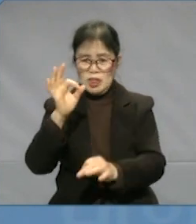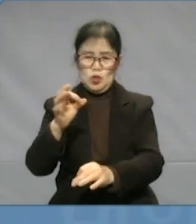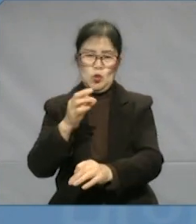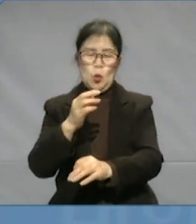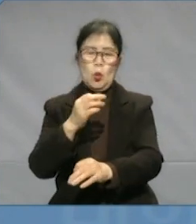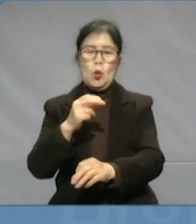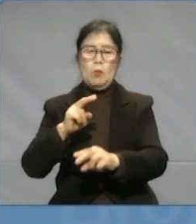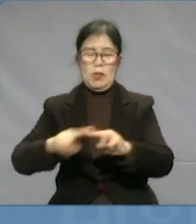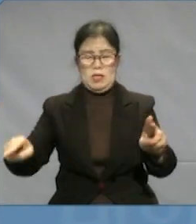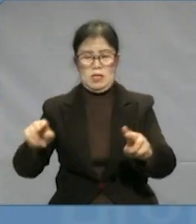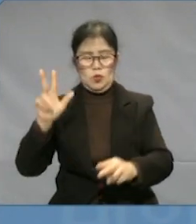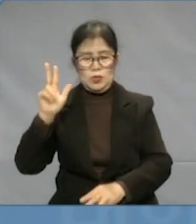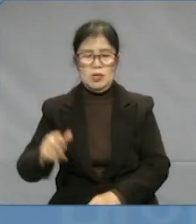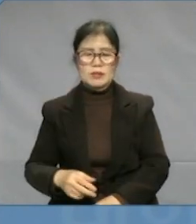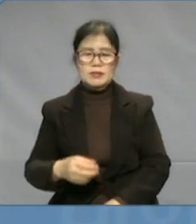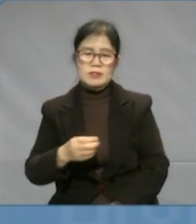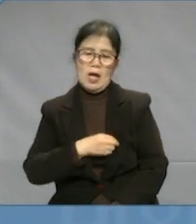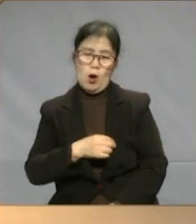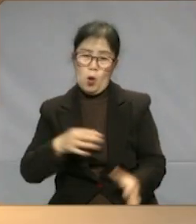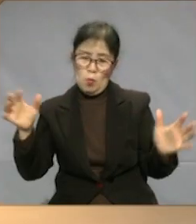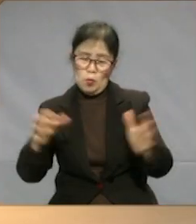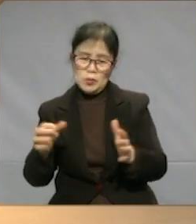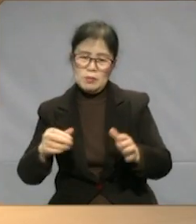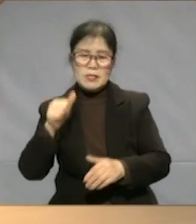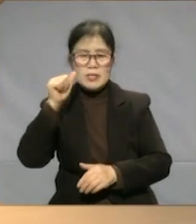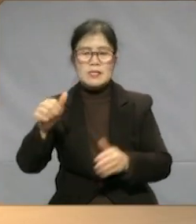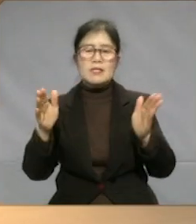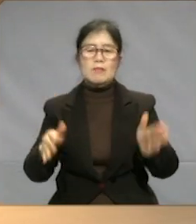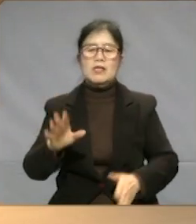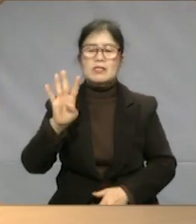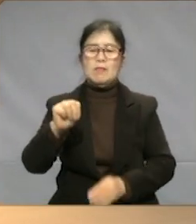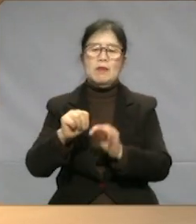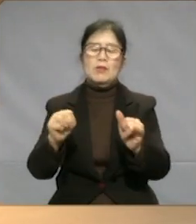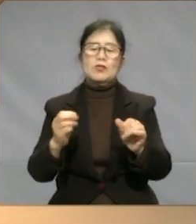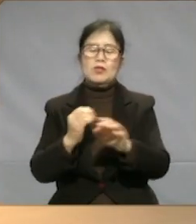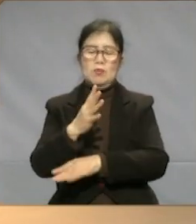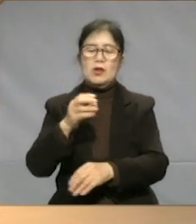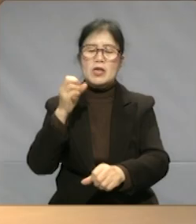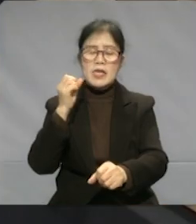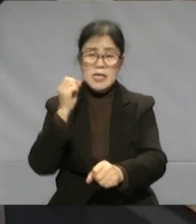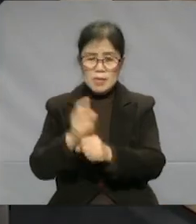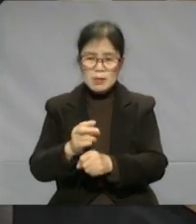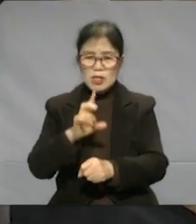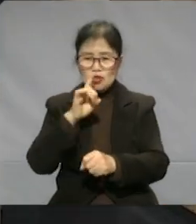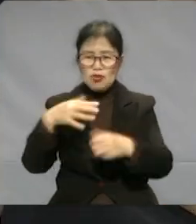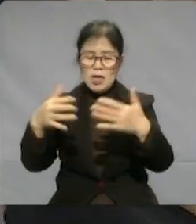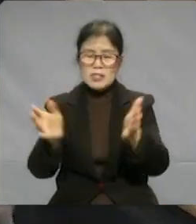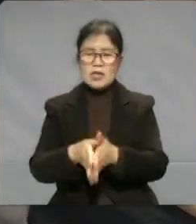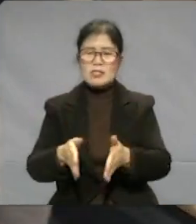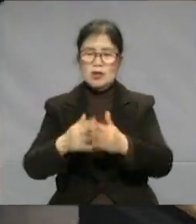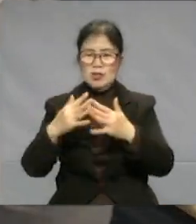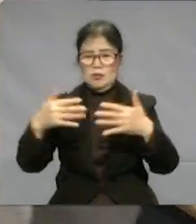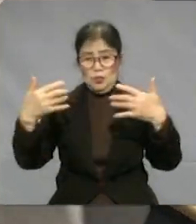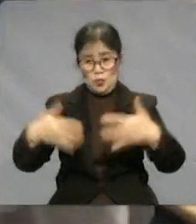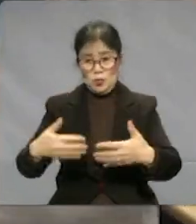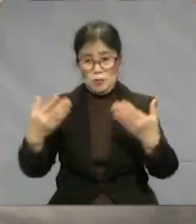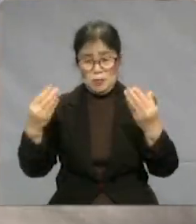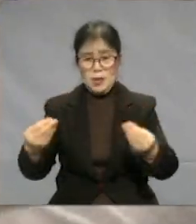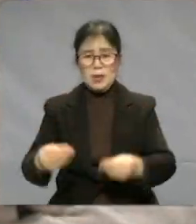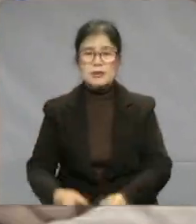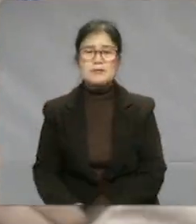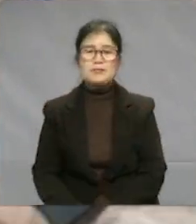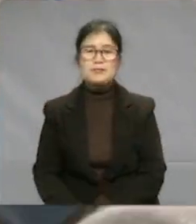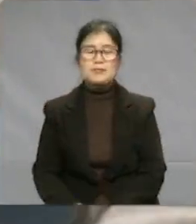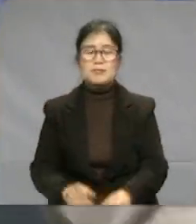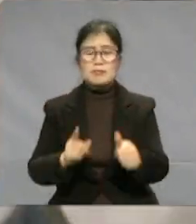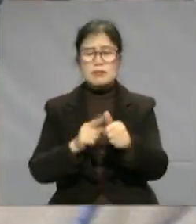내걸었습니다 당원 모집은 다세 만에 4만 명을 넘어 이미 중앙당 설림 요건을 충족했습니다 이전